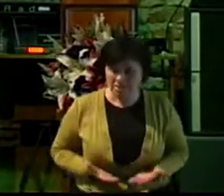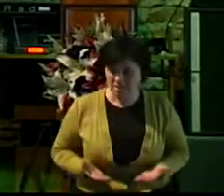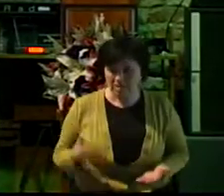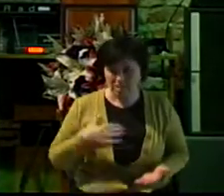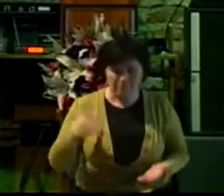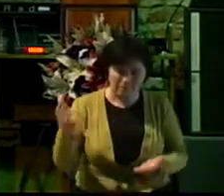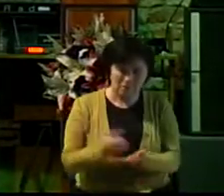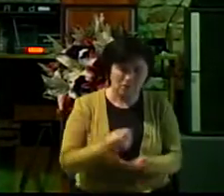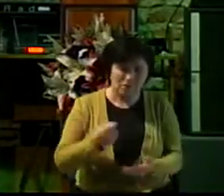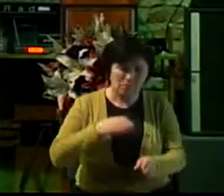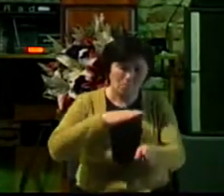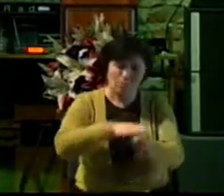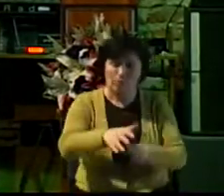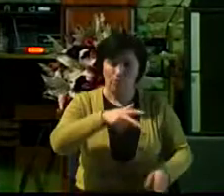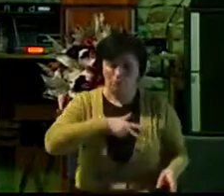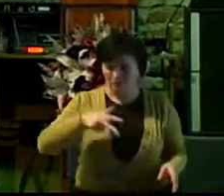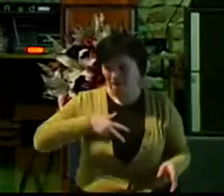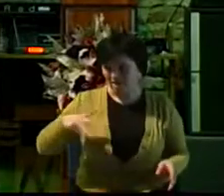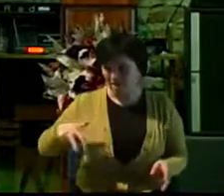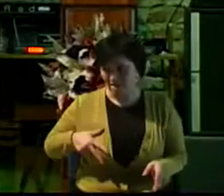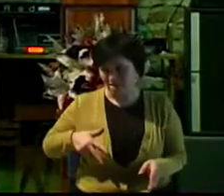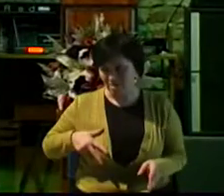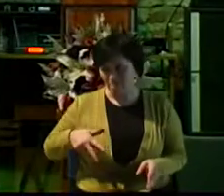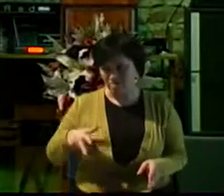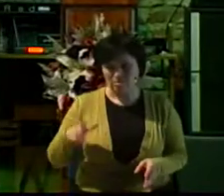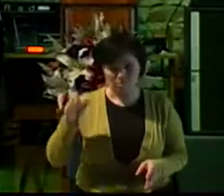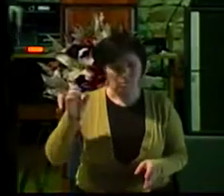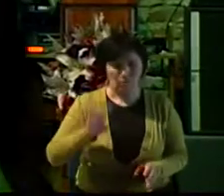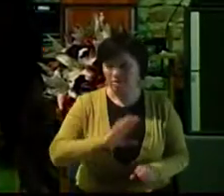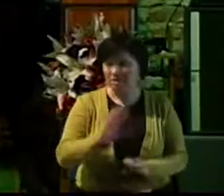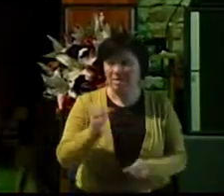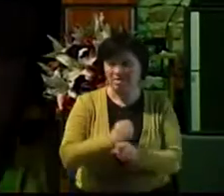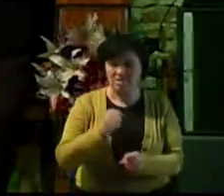мы знаем все Священное Писание, все, что Иисус говорит о